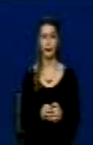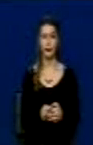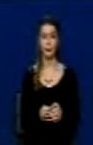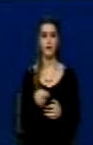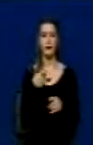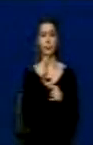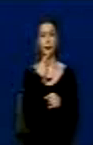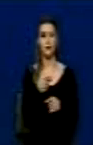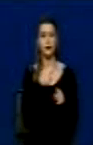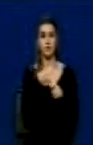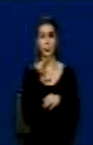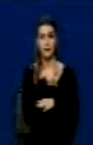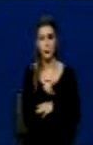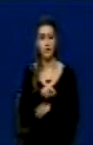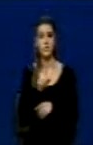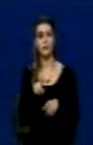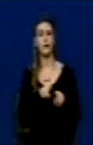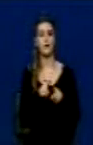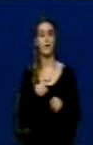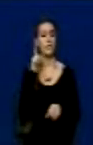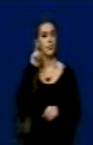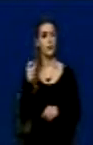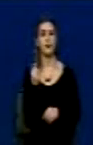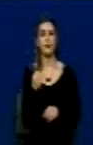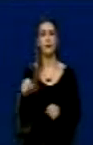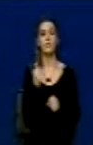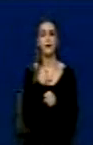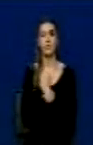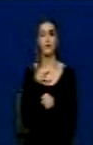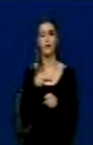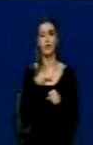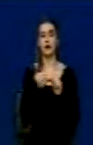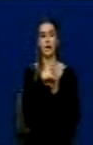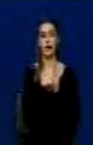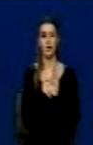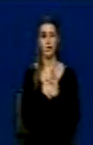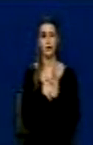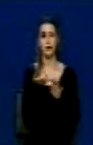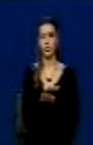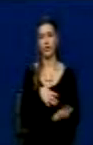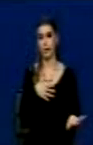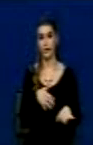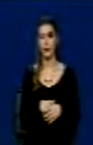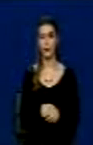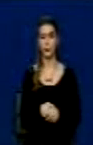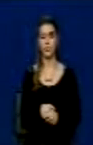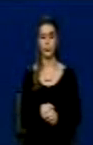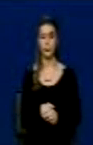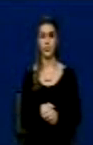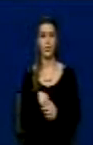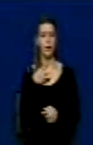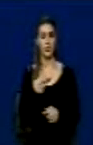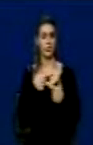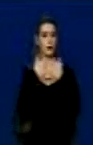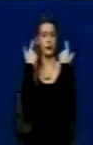mbikëqyrje, por shpërfillje e rënd e institucionit legislativ më të lartë në vend. Kjo tregon që